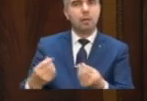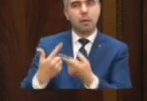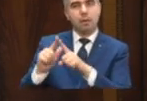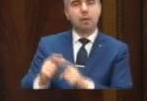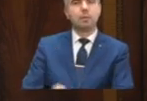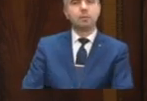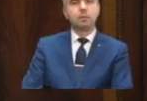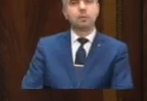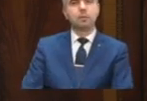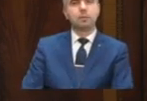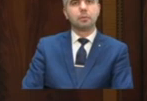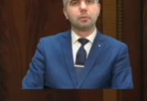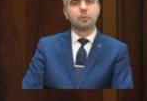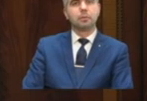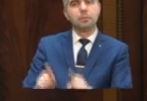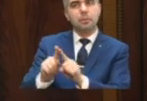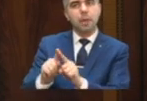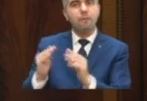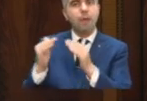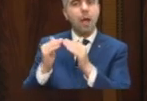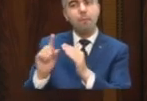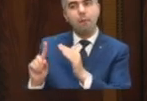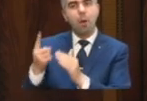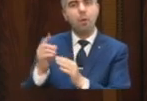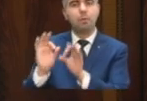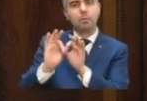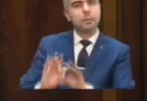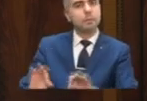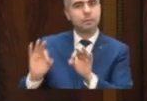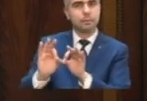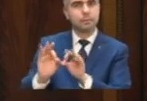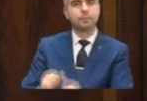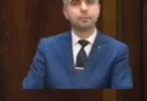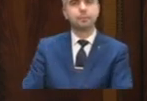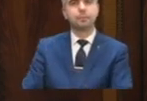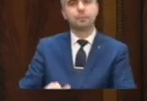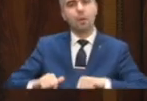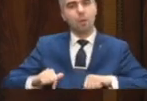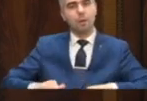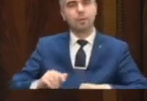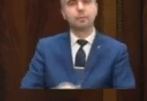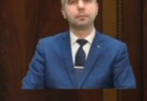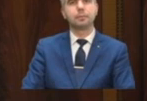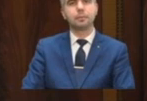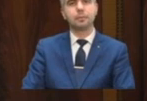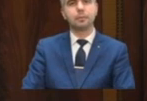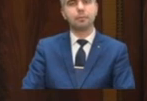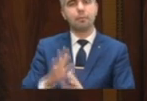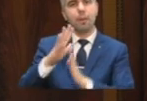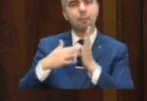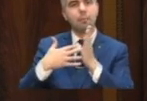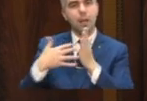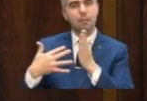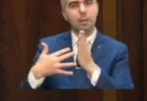أخرى غير تلك المتفق عليها. السيدة الوزيرة المحترمة، بخصوص برنامج